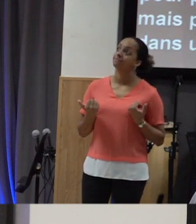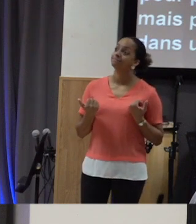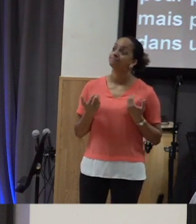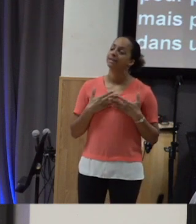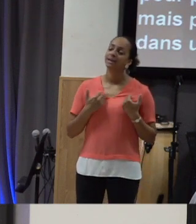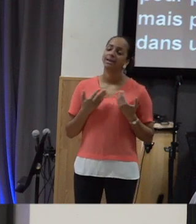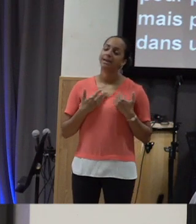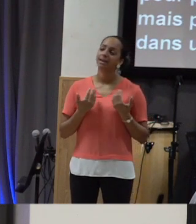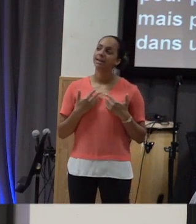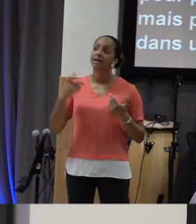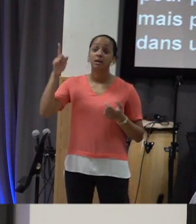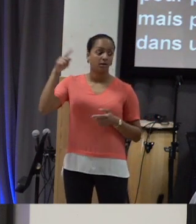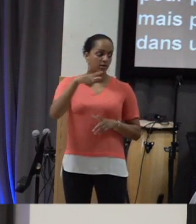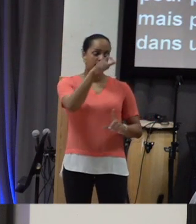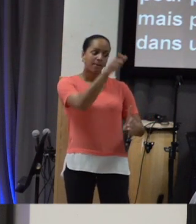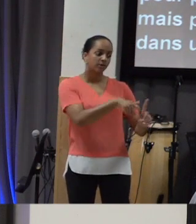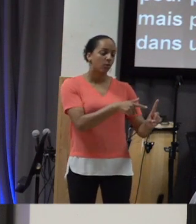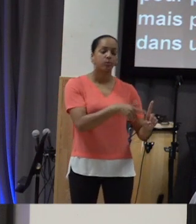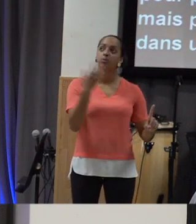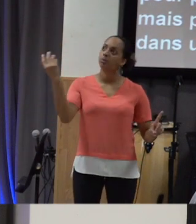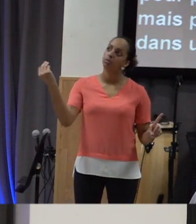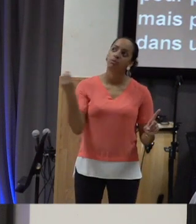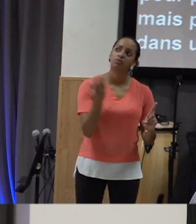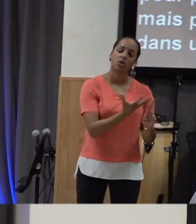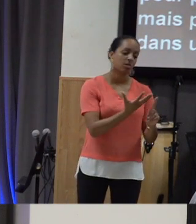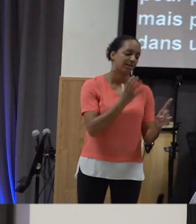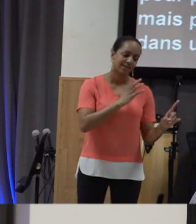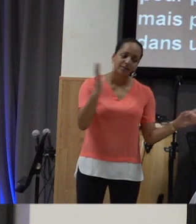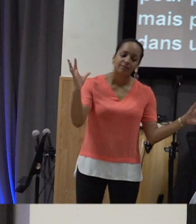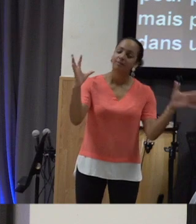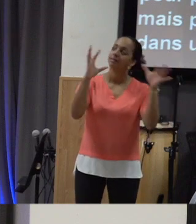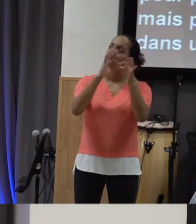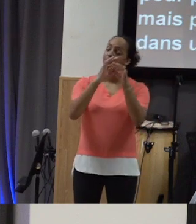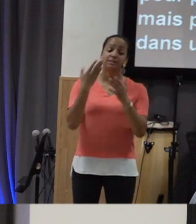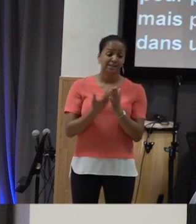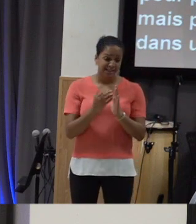personne que tu as besoin d'avoir sous ton aile. C'est comme ça que ça marche. Ça, c'est l'évangile de Dieu, frères et sœurs.